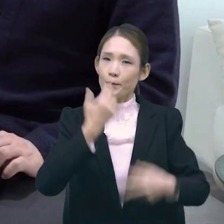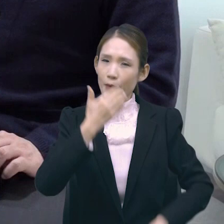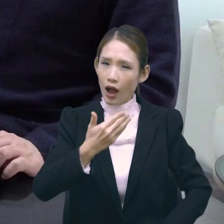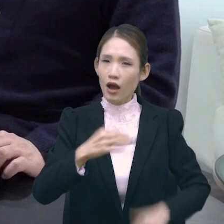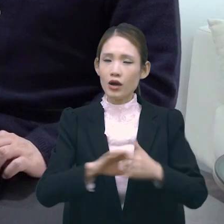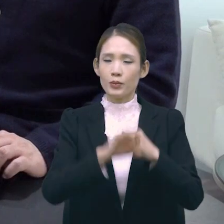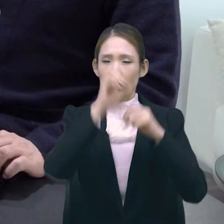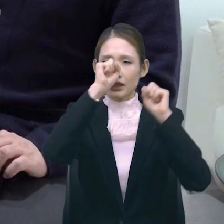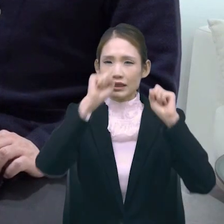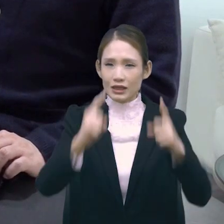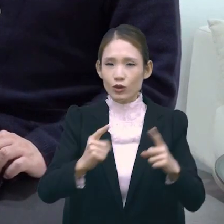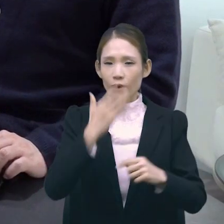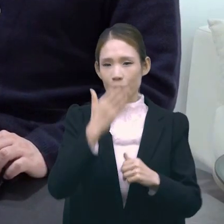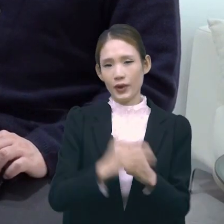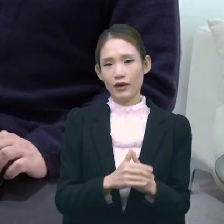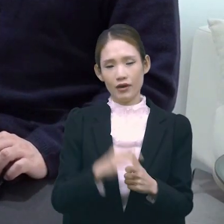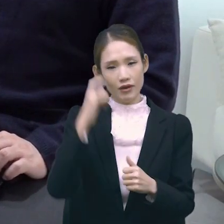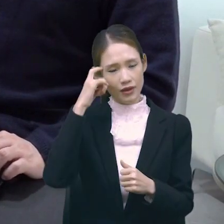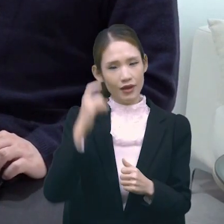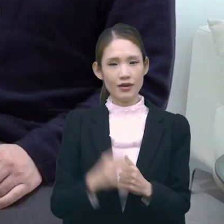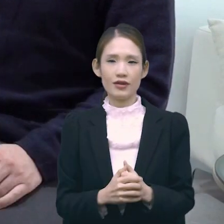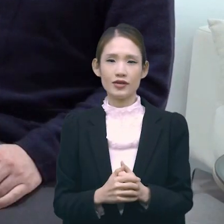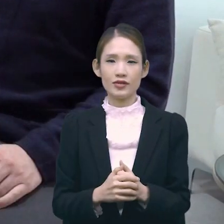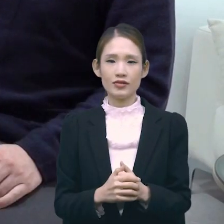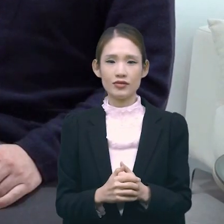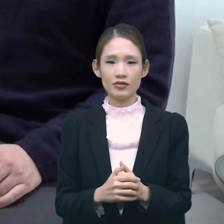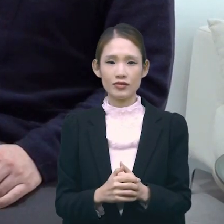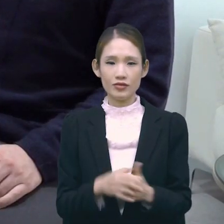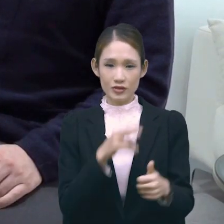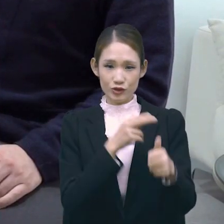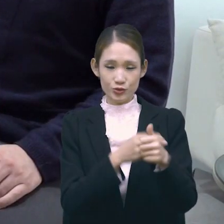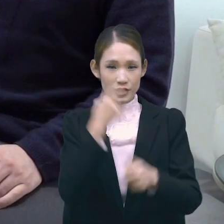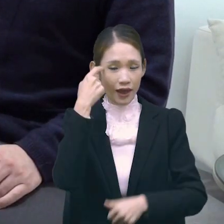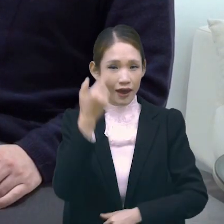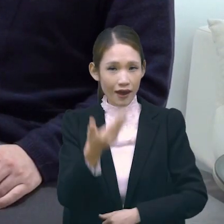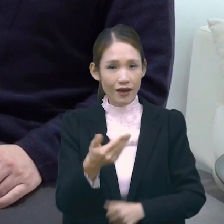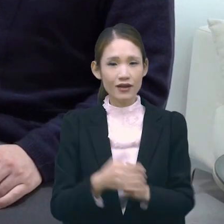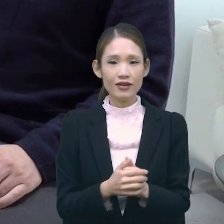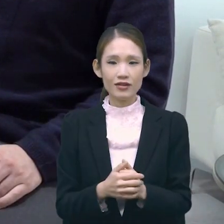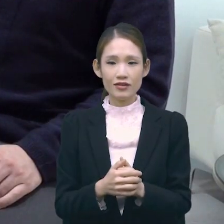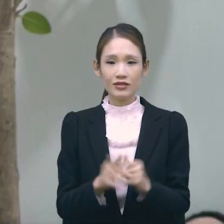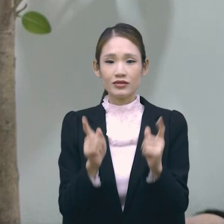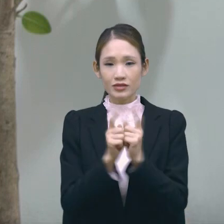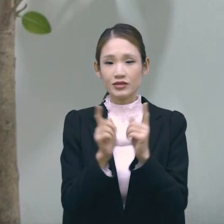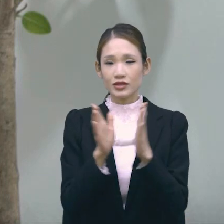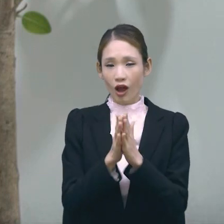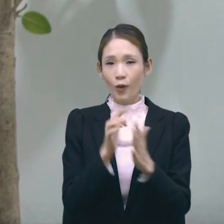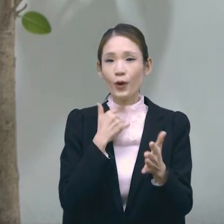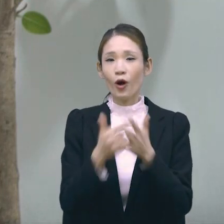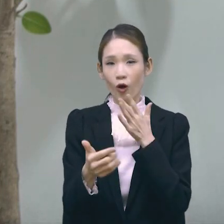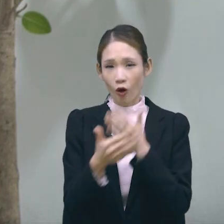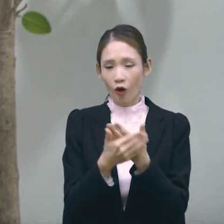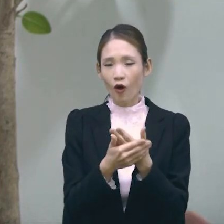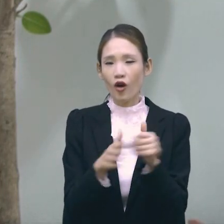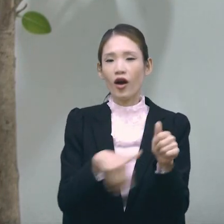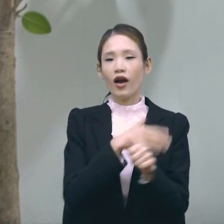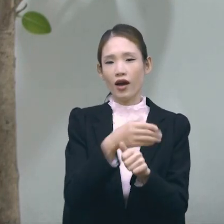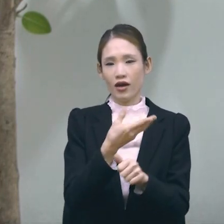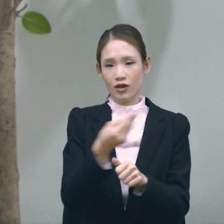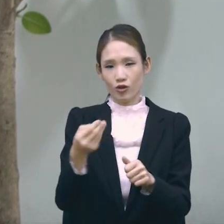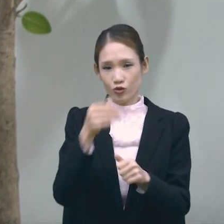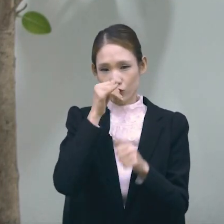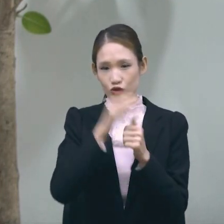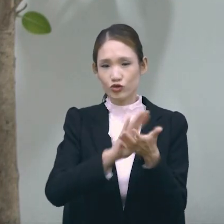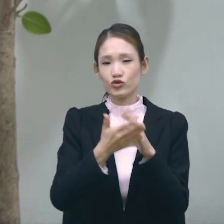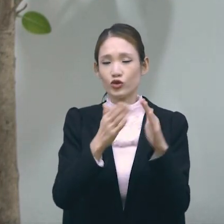수 있게 되는 계기가 될 수 있지 않을까 생각이 들었거든요. 승윤쌤 생각은 어떠세요? 실제로도 그런 경우들이 좀 있고요.